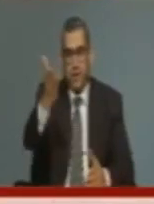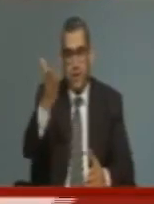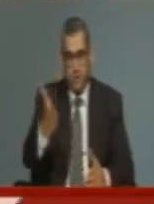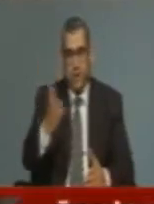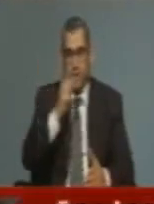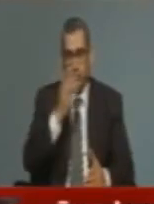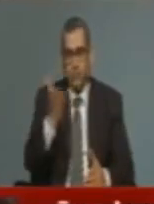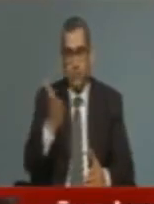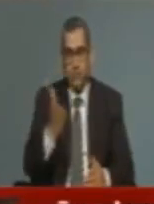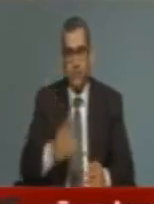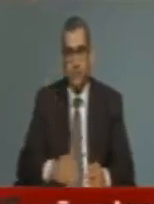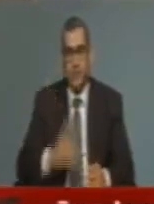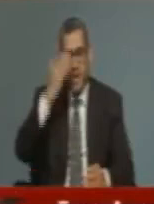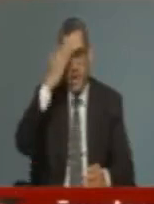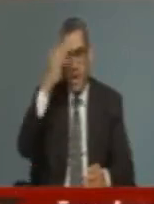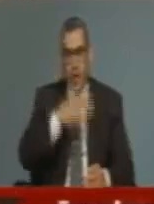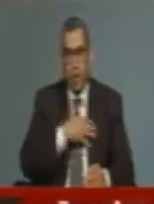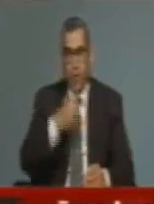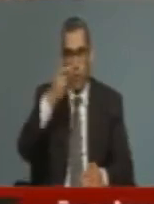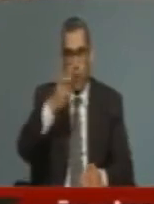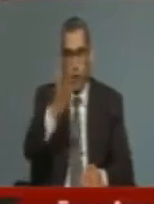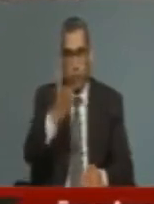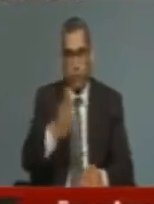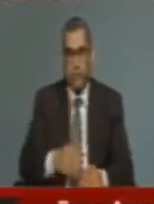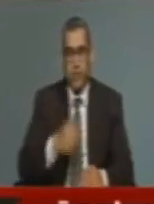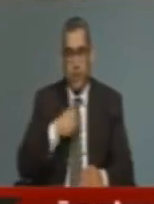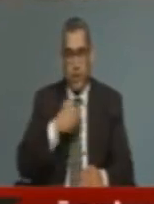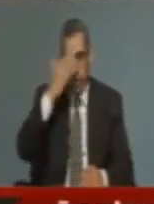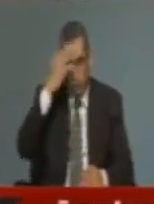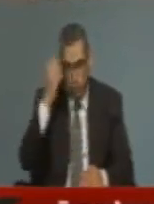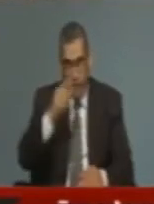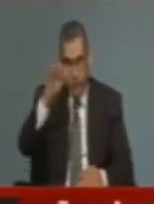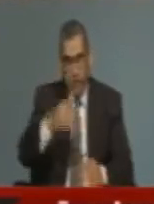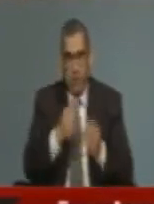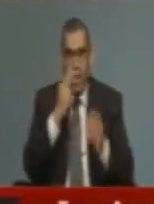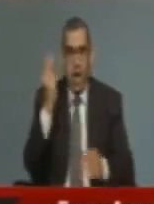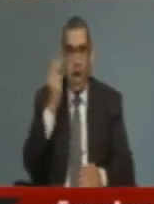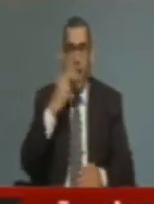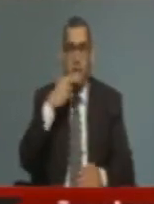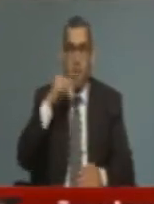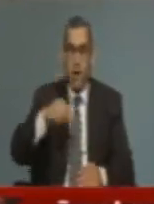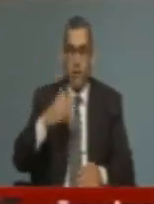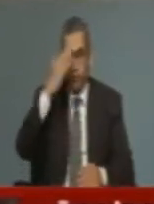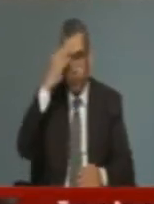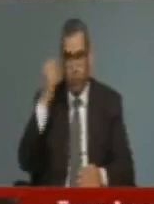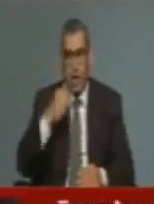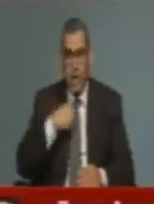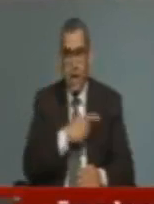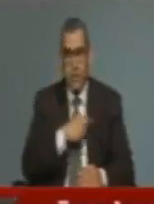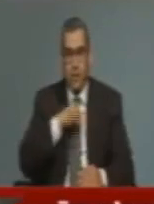اتفضلي. السلام عليكم. وعليكم السلام ورحمه الله. اتشرفنا بوجود حضرتك في الاسمرات. متشكر متشكر. انا اسمي منال